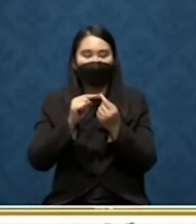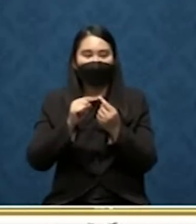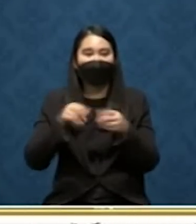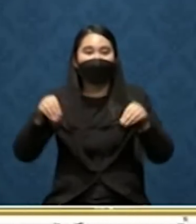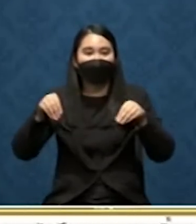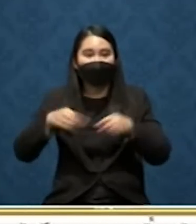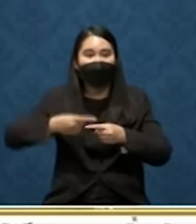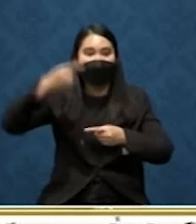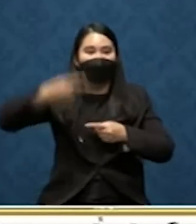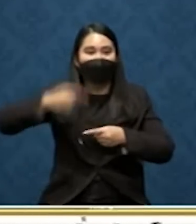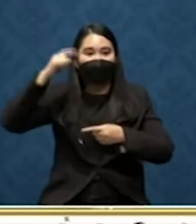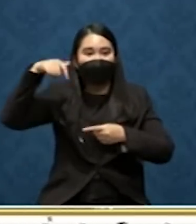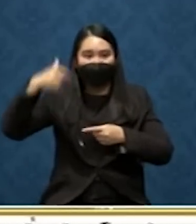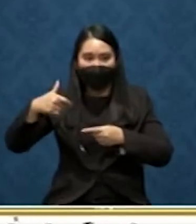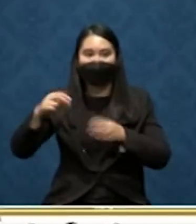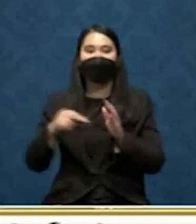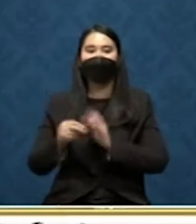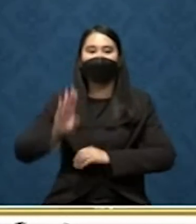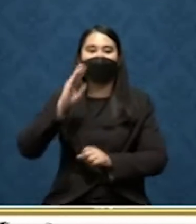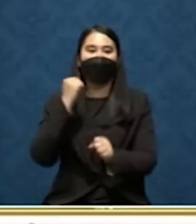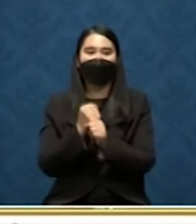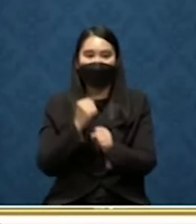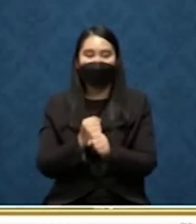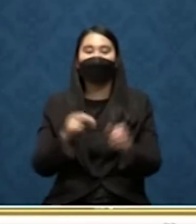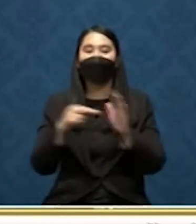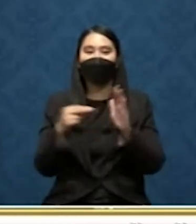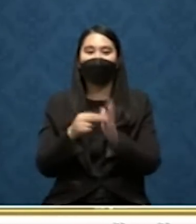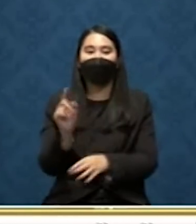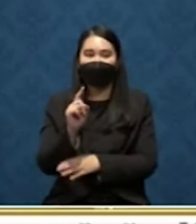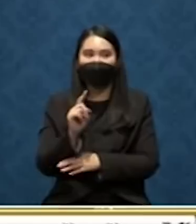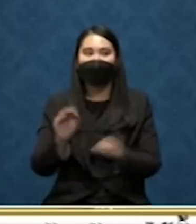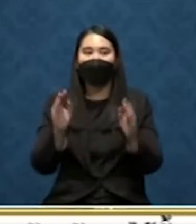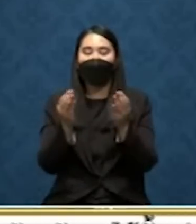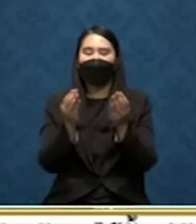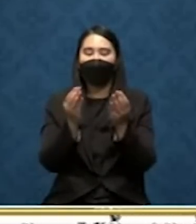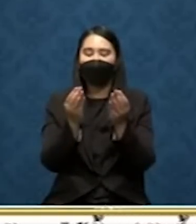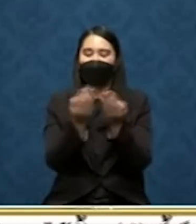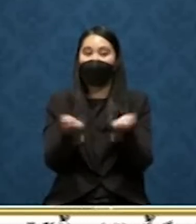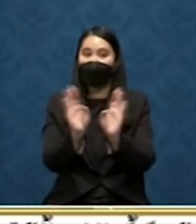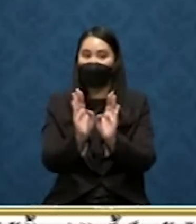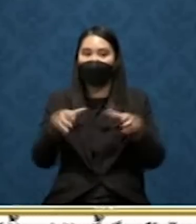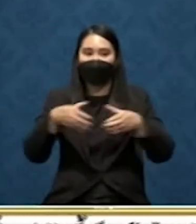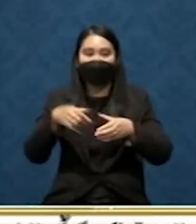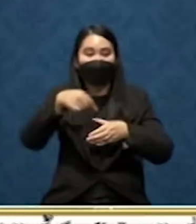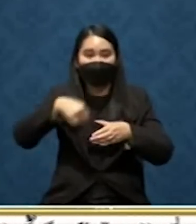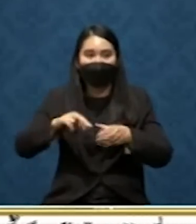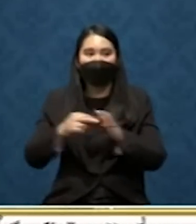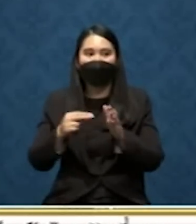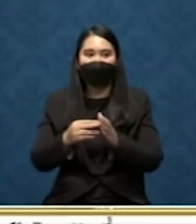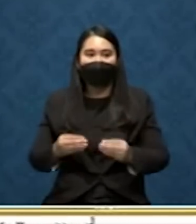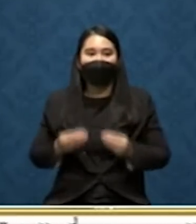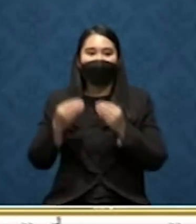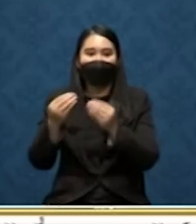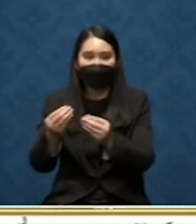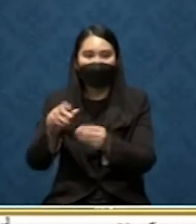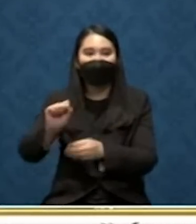hire เป็นผู้รบเหมาะก่อสรางให้พูดง่ายง่ายก็คือครอบครัวนี้เป็หนึ่งในผู้ให้ใบเบิกทางแก่นายออ่าง